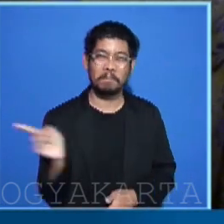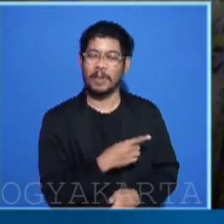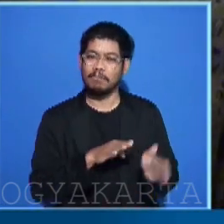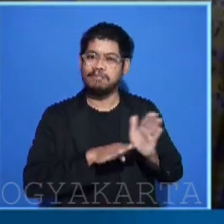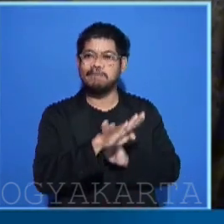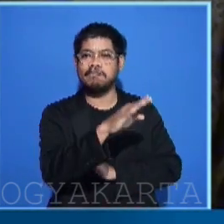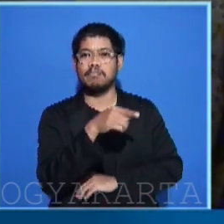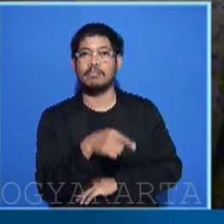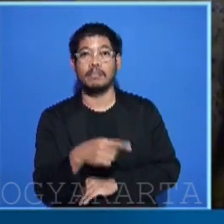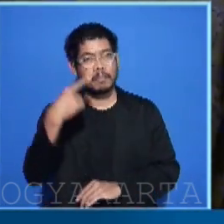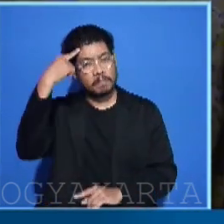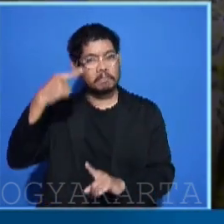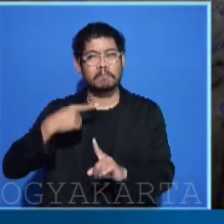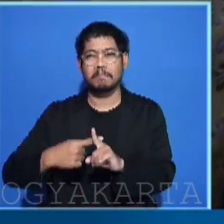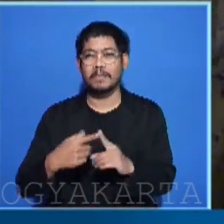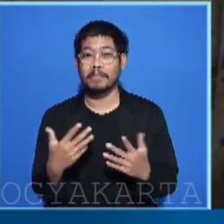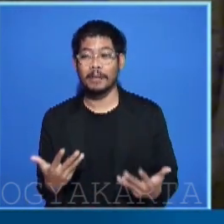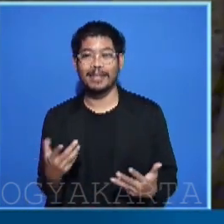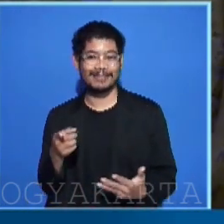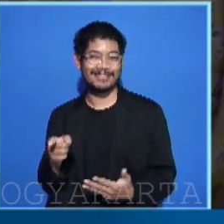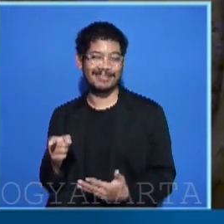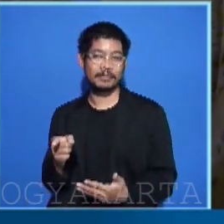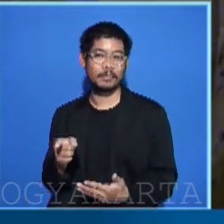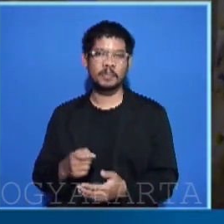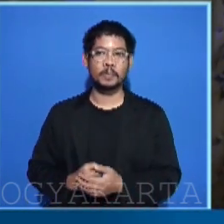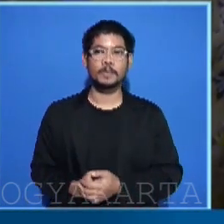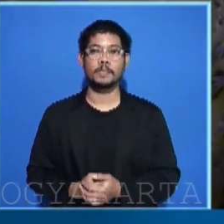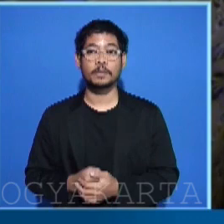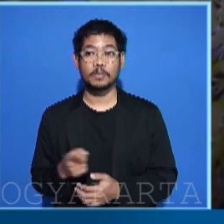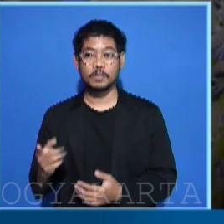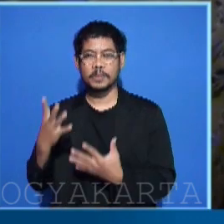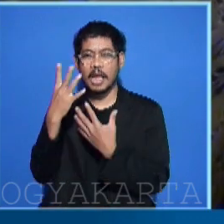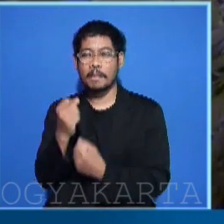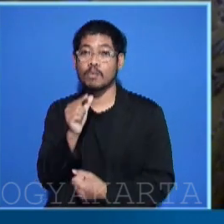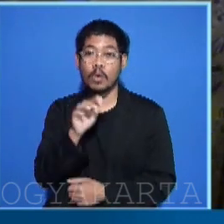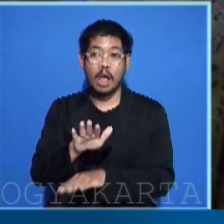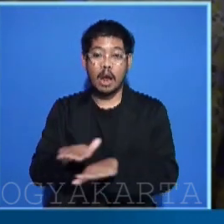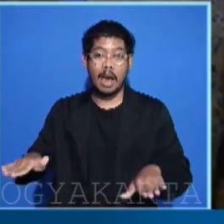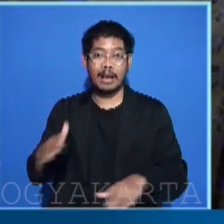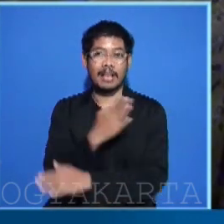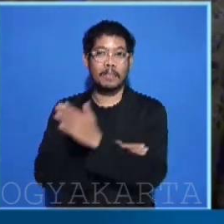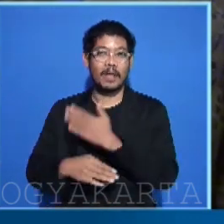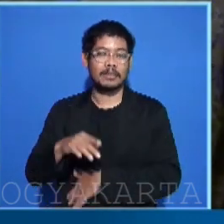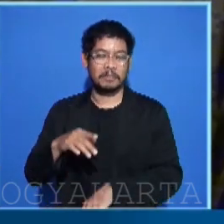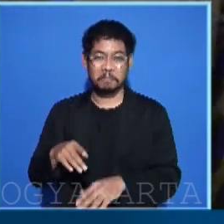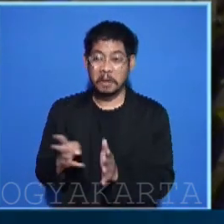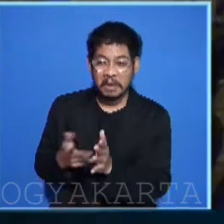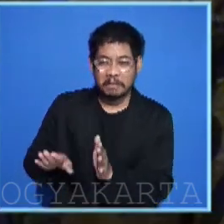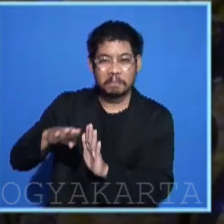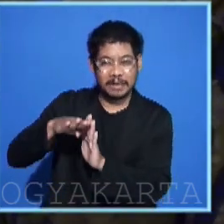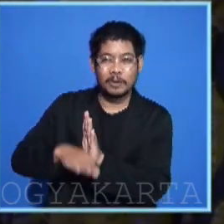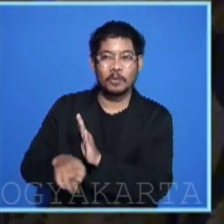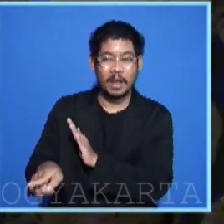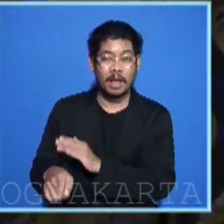sangat positif ya, karena masih kurang sekali perhatian kita terhadap anak-anak yang disabilitas. Apalagi yang di kampung-kampung